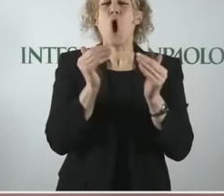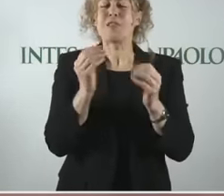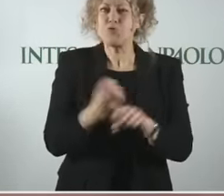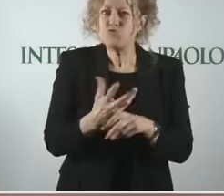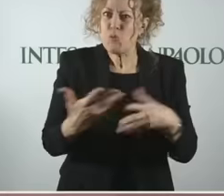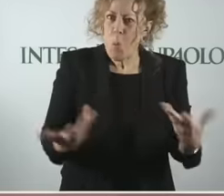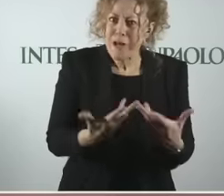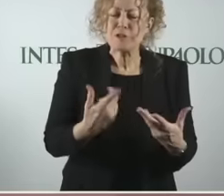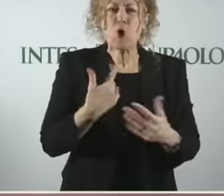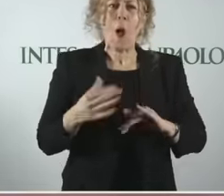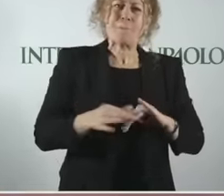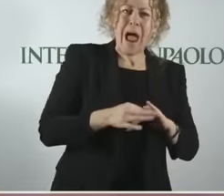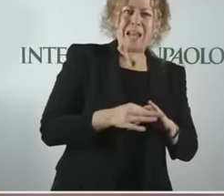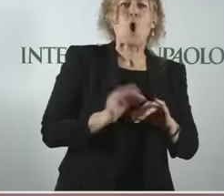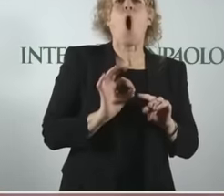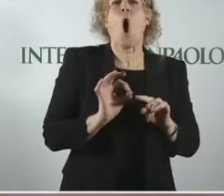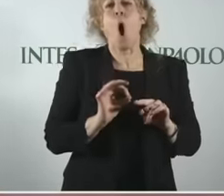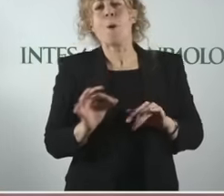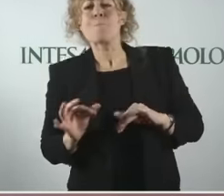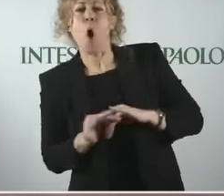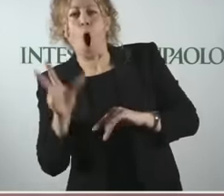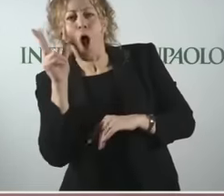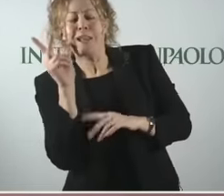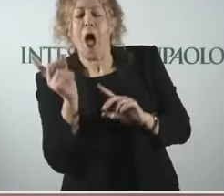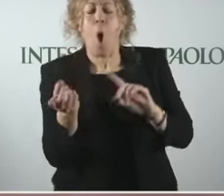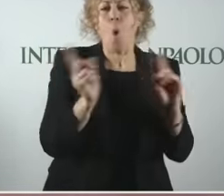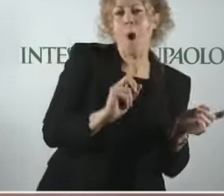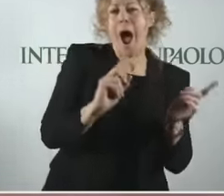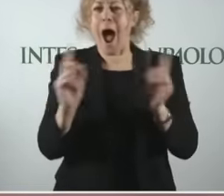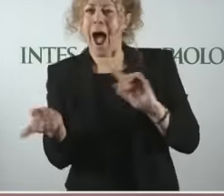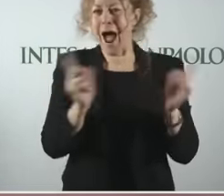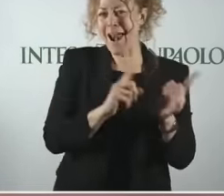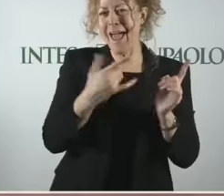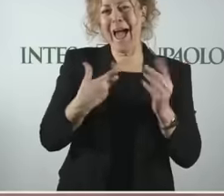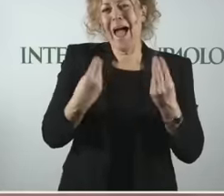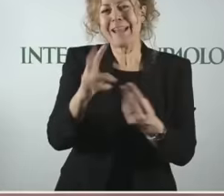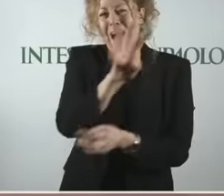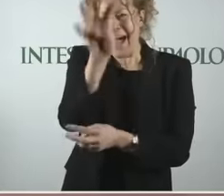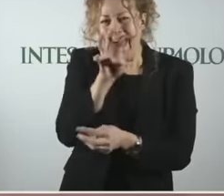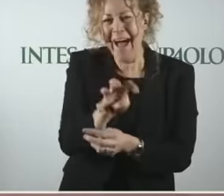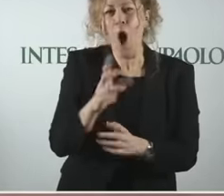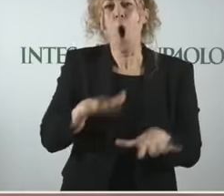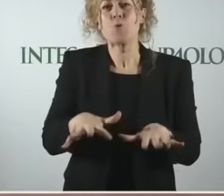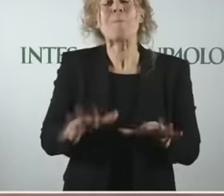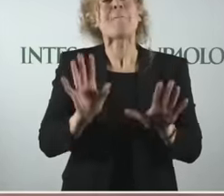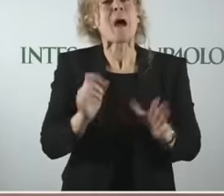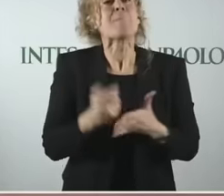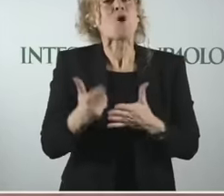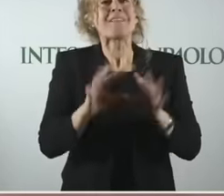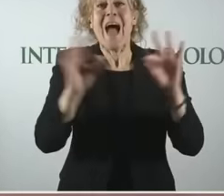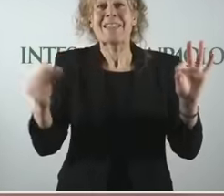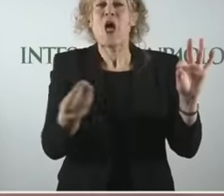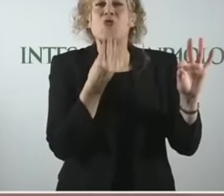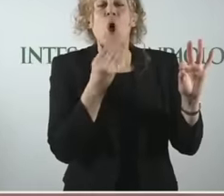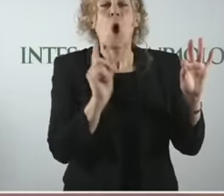stato più marito o più moglie eh Però appunto la domanda fondamentale è Avete già mangiato quindi è il